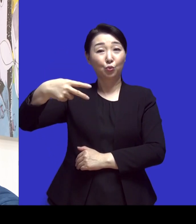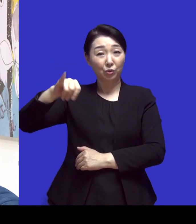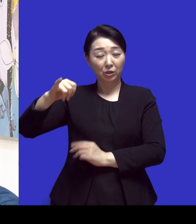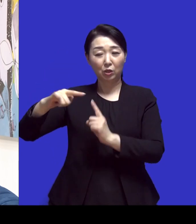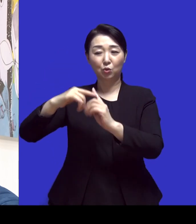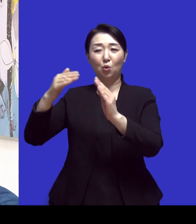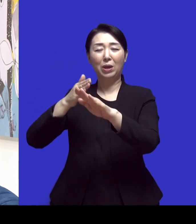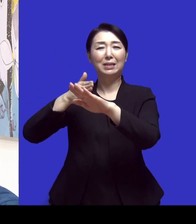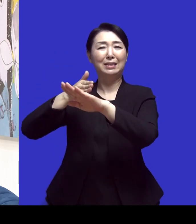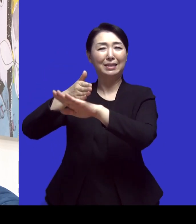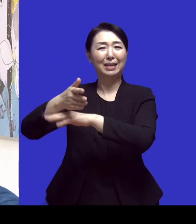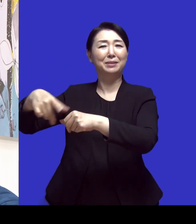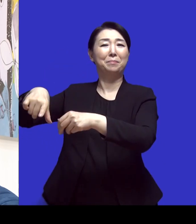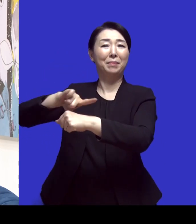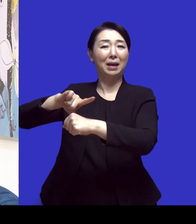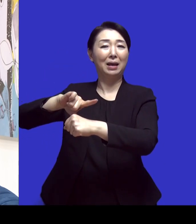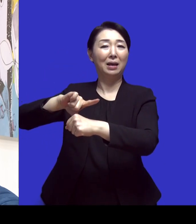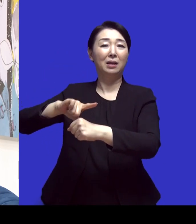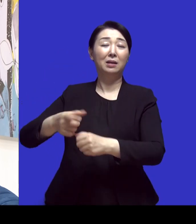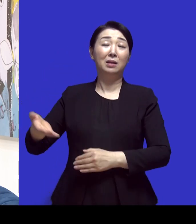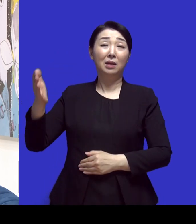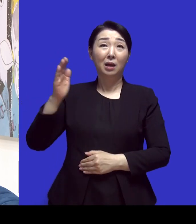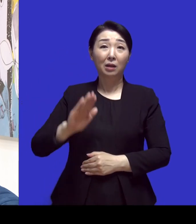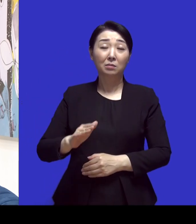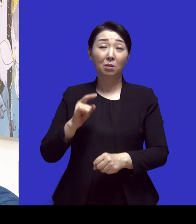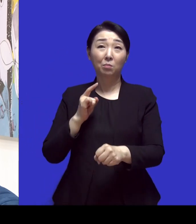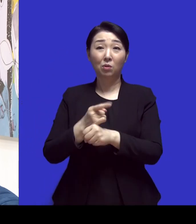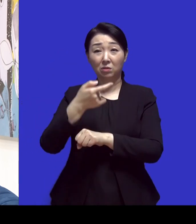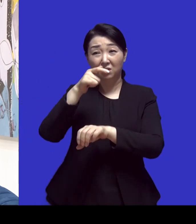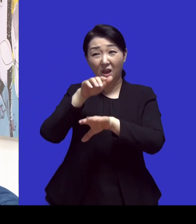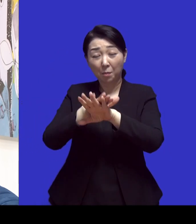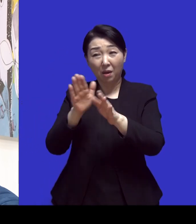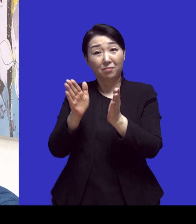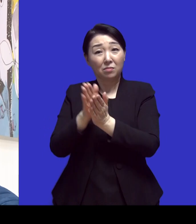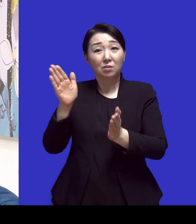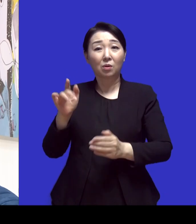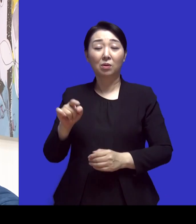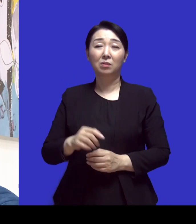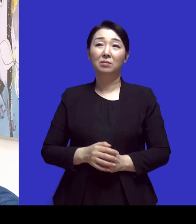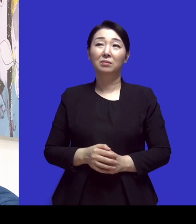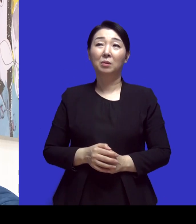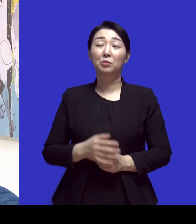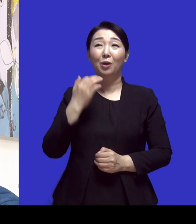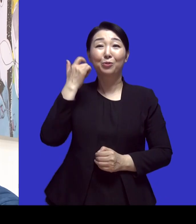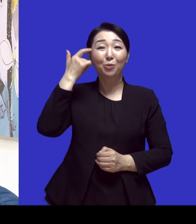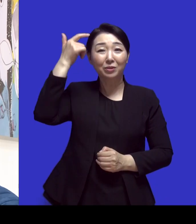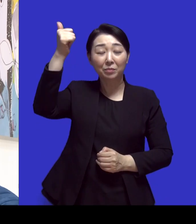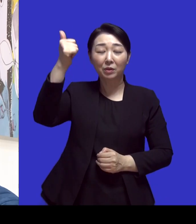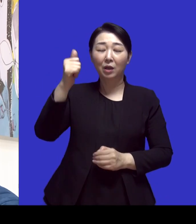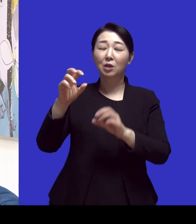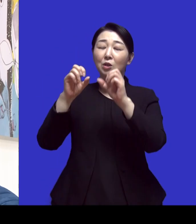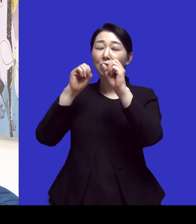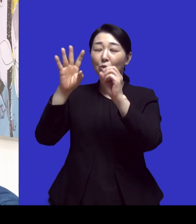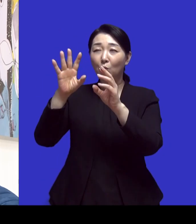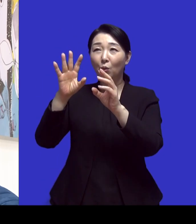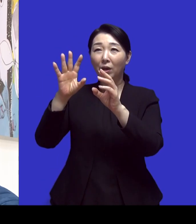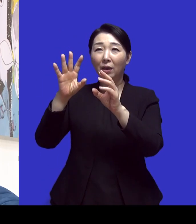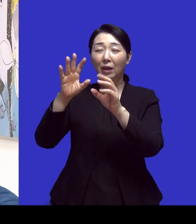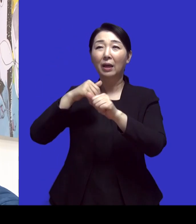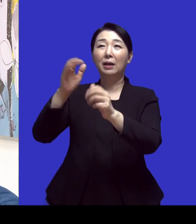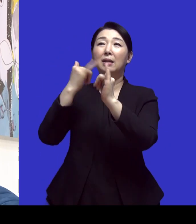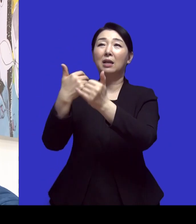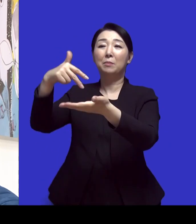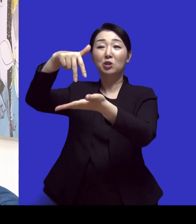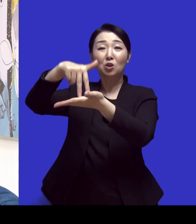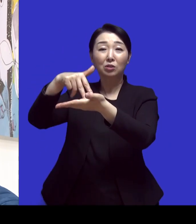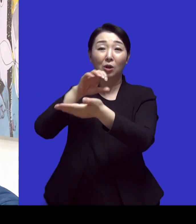지각해서 늦게 왔는데 네 그때 벌써 막 예배가 뜨거워가지고 하영정 박사님께서 선교회 나갈 사람은 일어서라고 막 하신